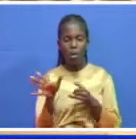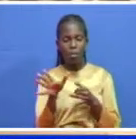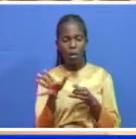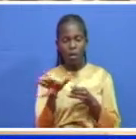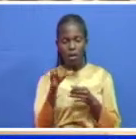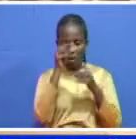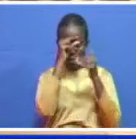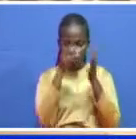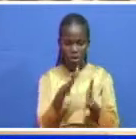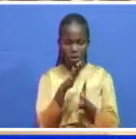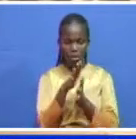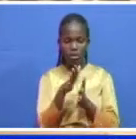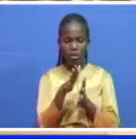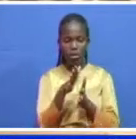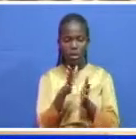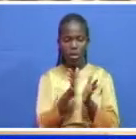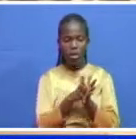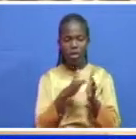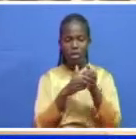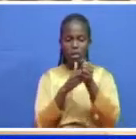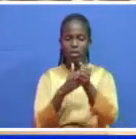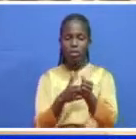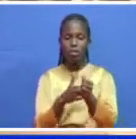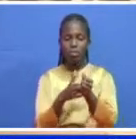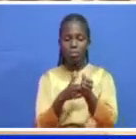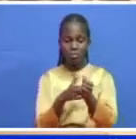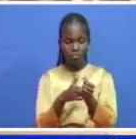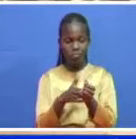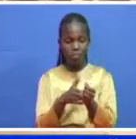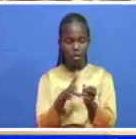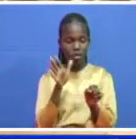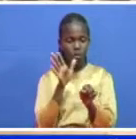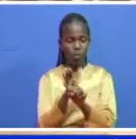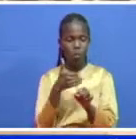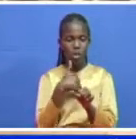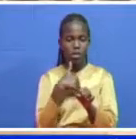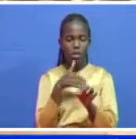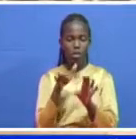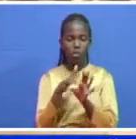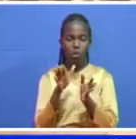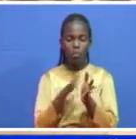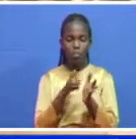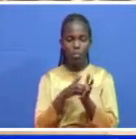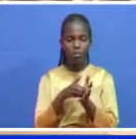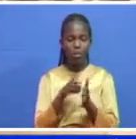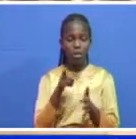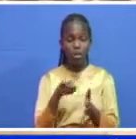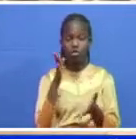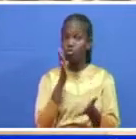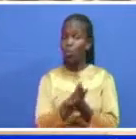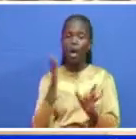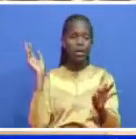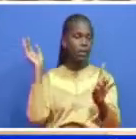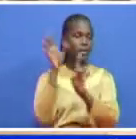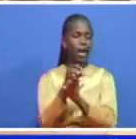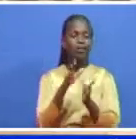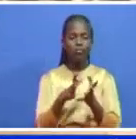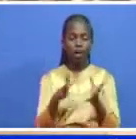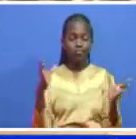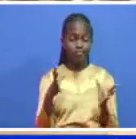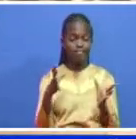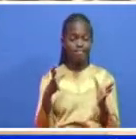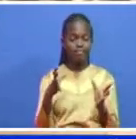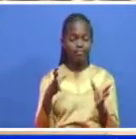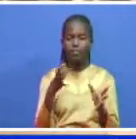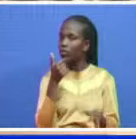siya ukamba. Kwa utongu. Na niwoto kwa ZQ. Ona datu ina achivu kendo kenge. Isi ni achievement nene kwa mpai. Na